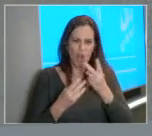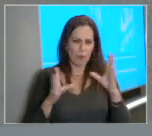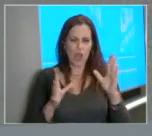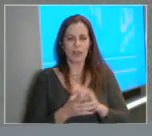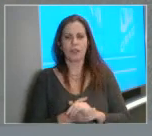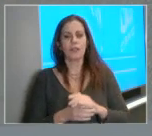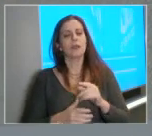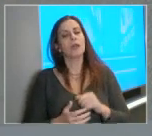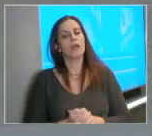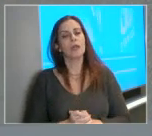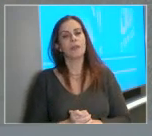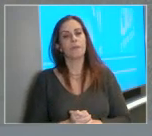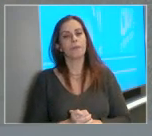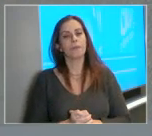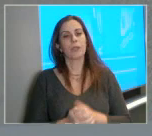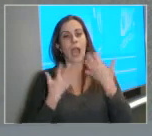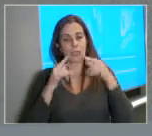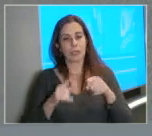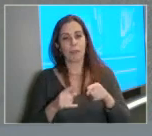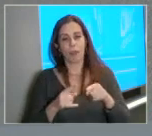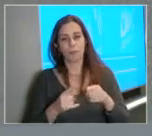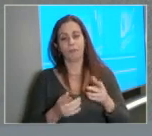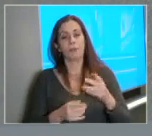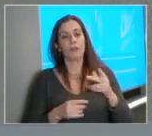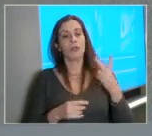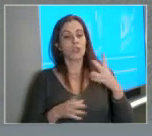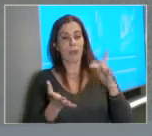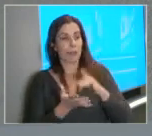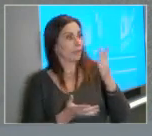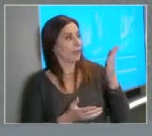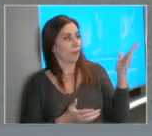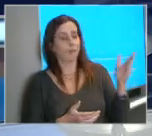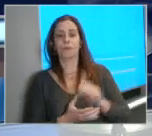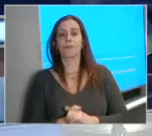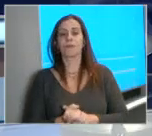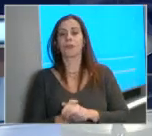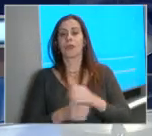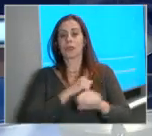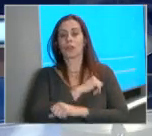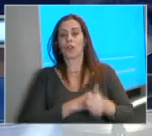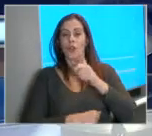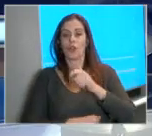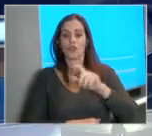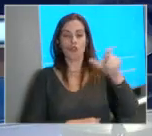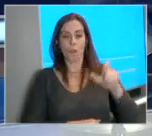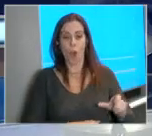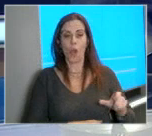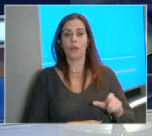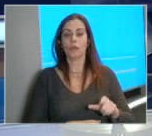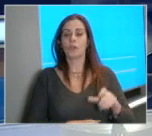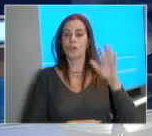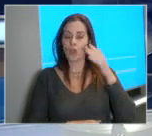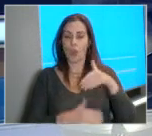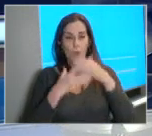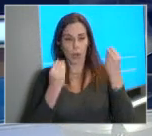ראשון. על כל פנים, הסיפור הזה מונח לפתחנו. שניים איתי באולפן, דודי בן ציון, סגן ראש המועצה האזורית שומרון, חבר הבית היהודי,